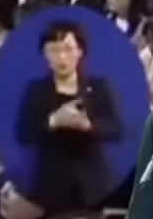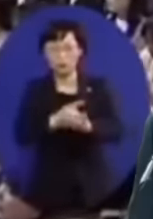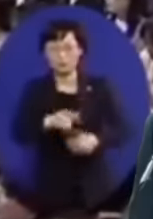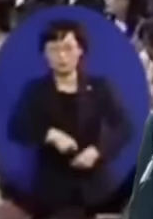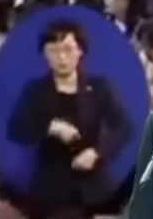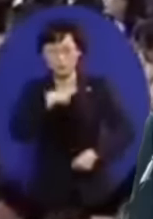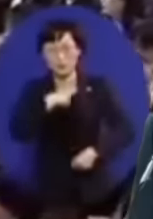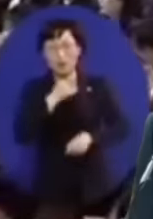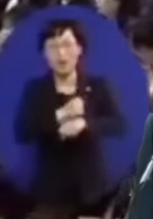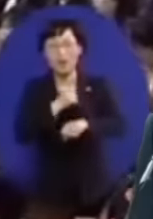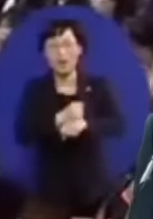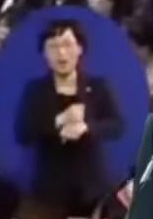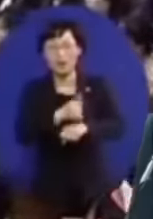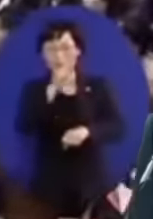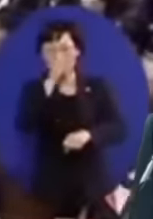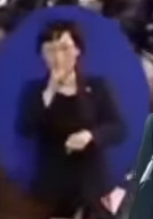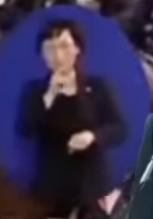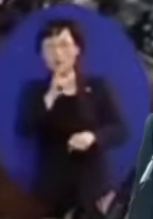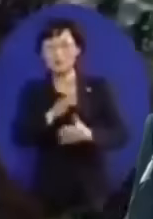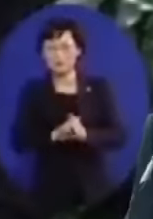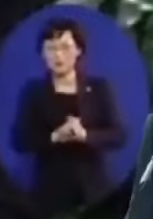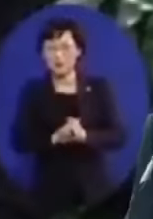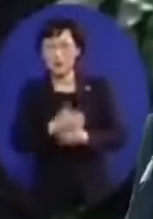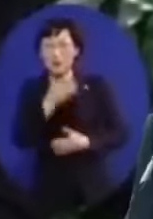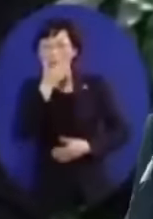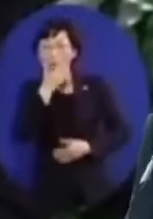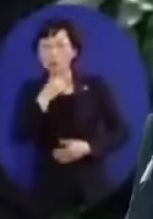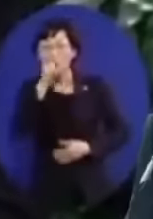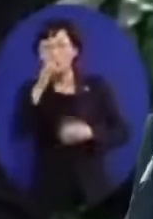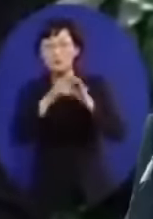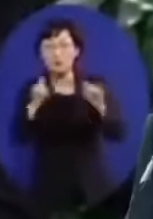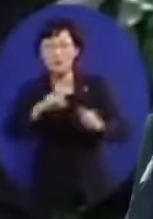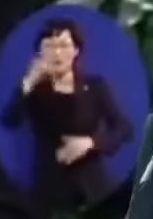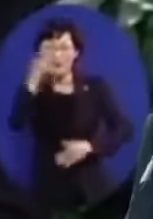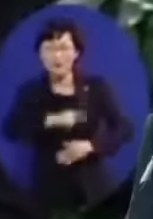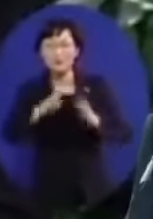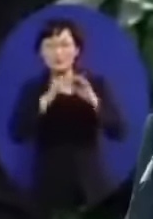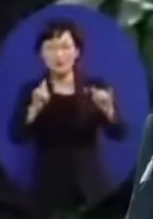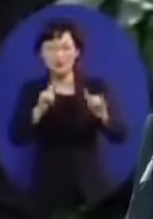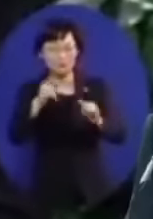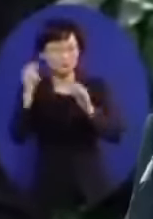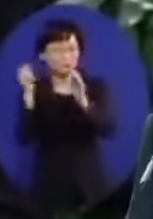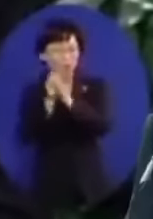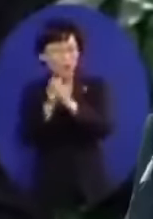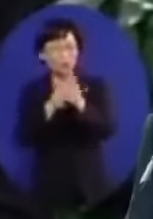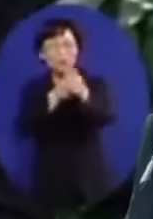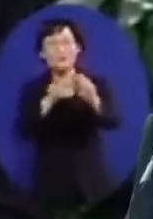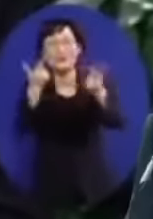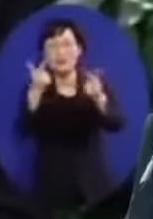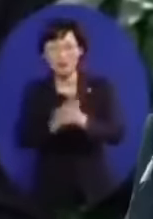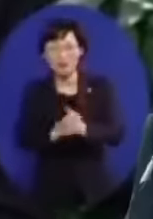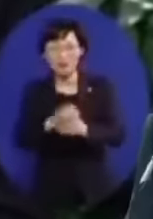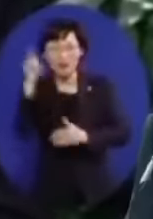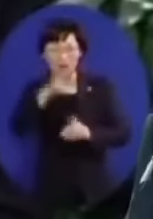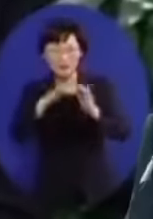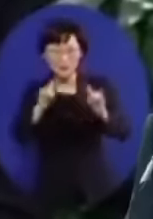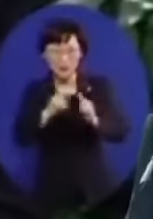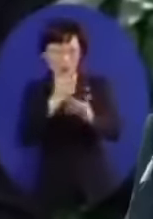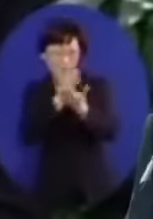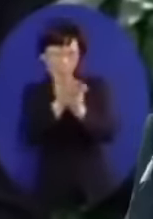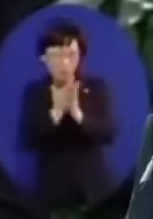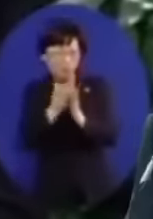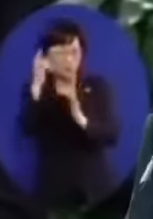것입니다. 그러므로 복이 있는 사람은 악한 자들의 꾀를 쫓지 않습니다. 악한 자들이 온갖 꾀를